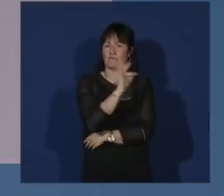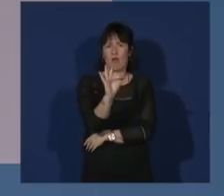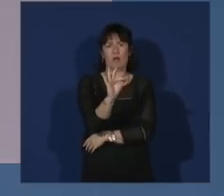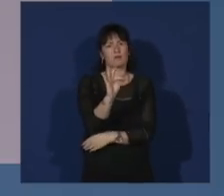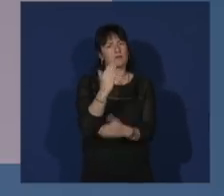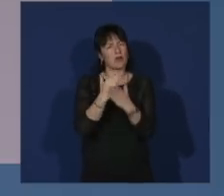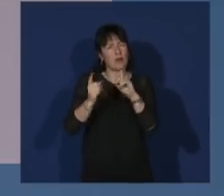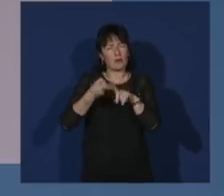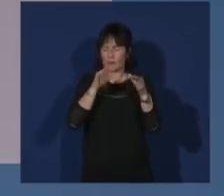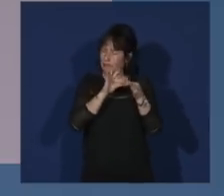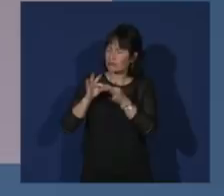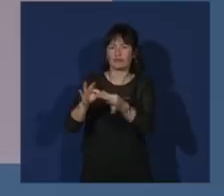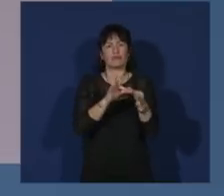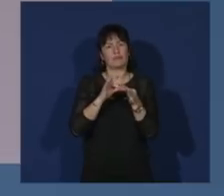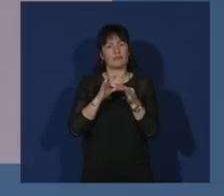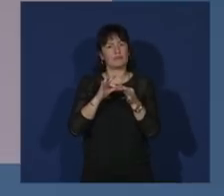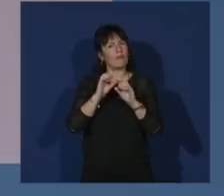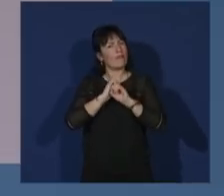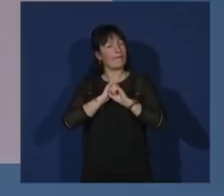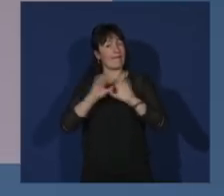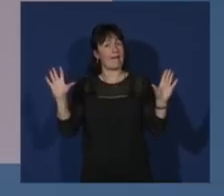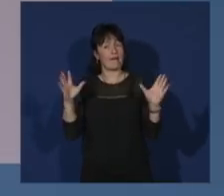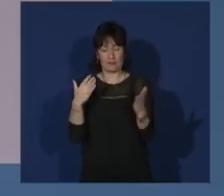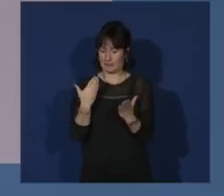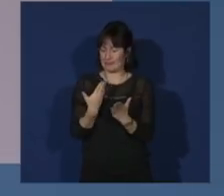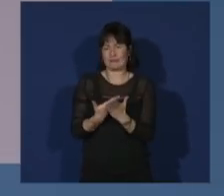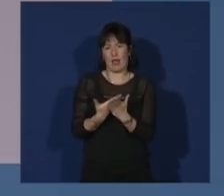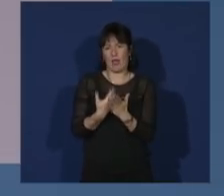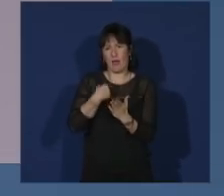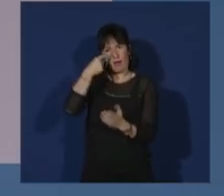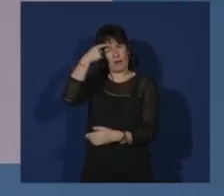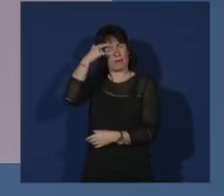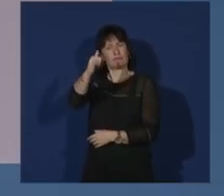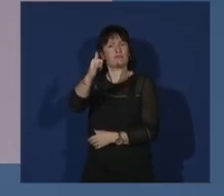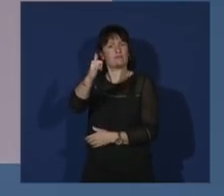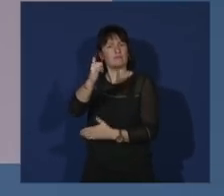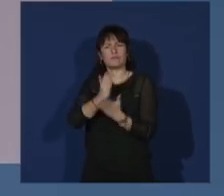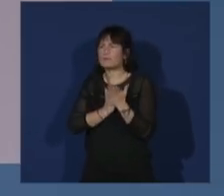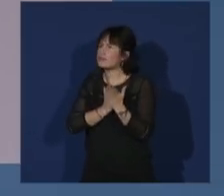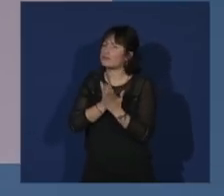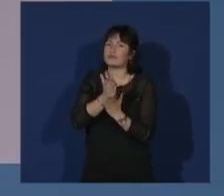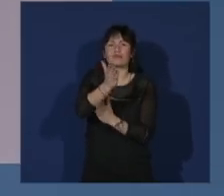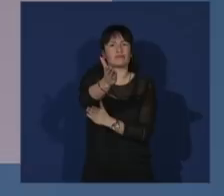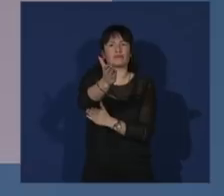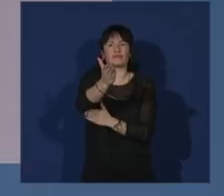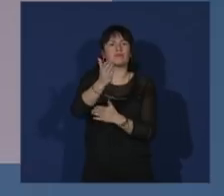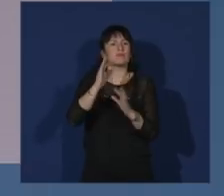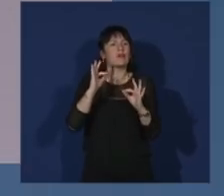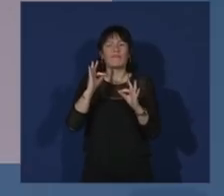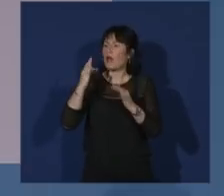clairement, cela sera une de mes lignes rouges à tous les échelons de notre mouvement.